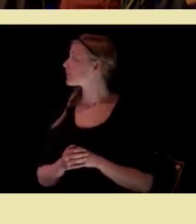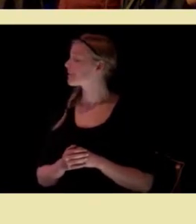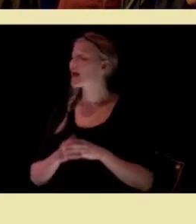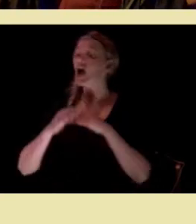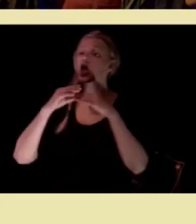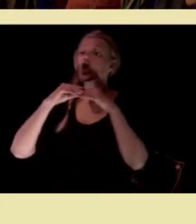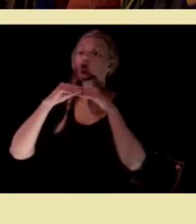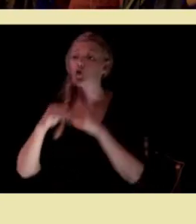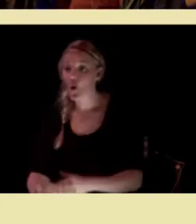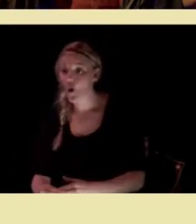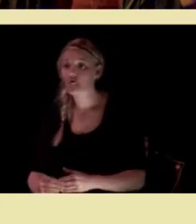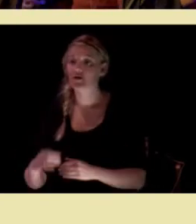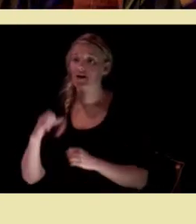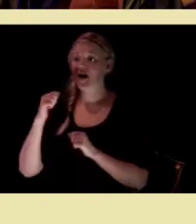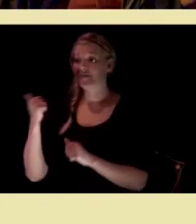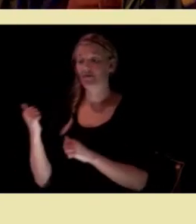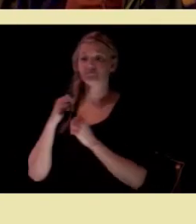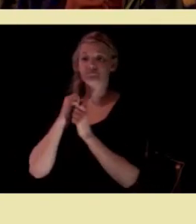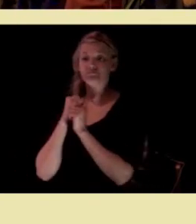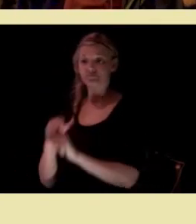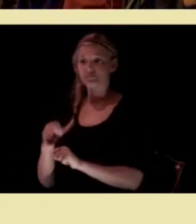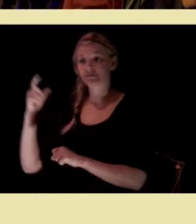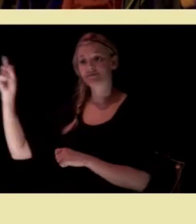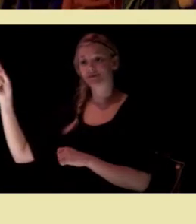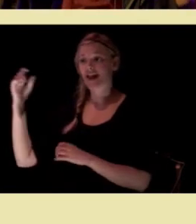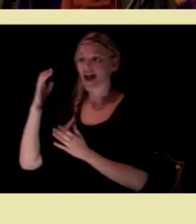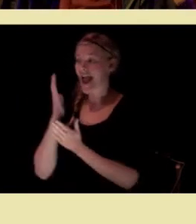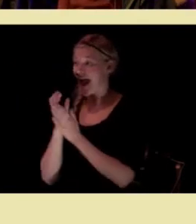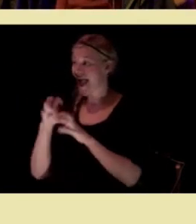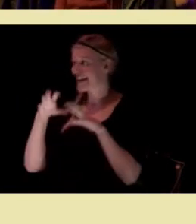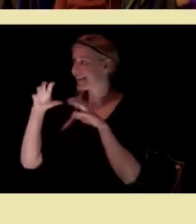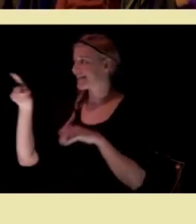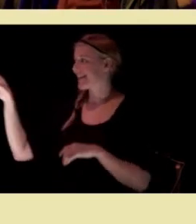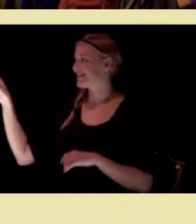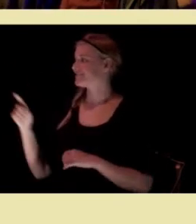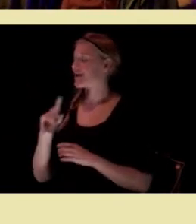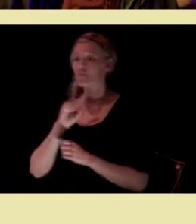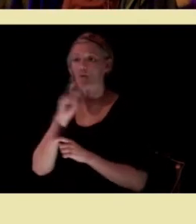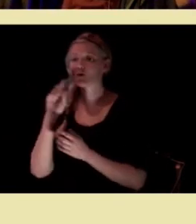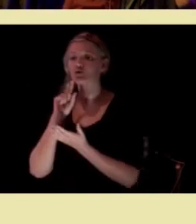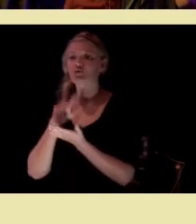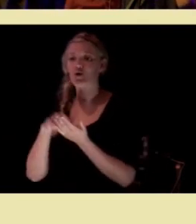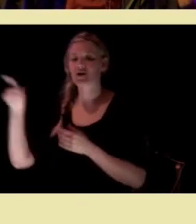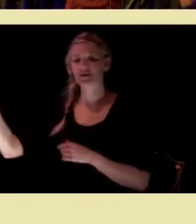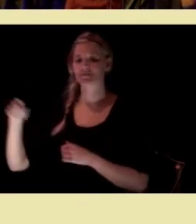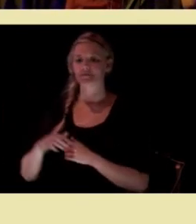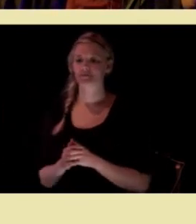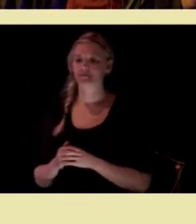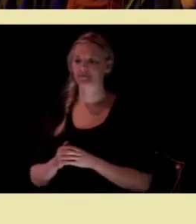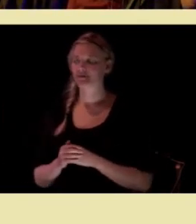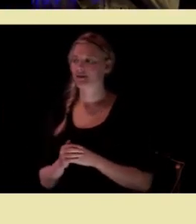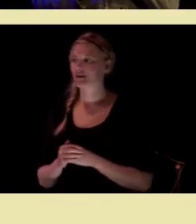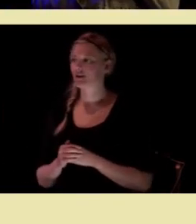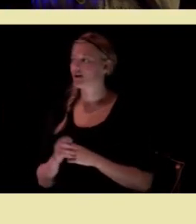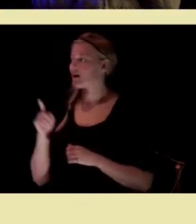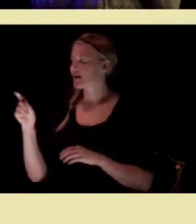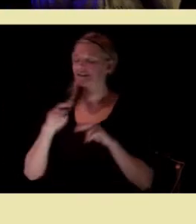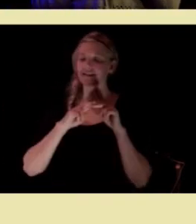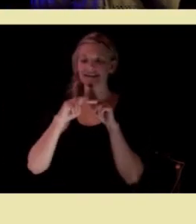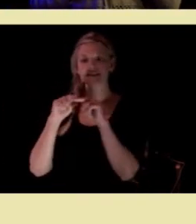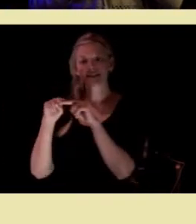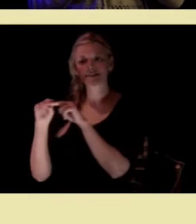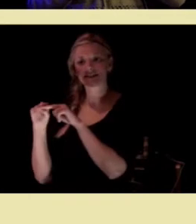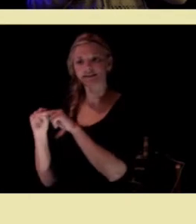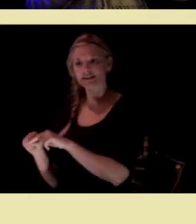Vi kan love dere, han var der. Det bare spør han, han her. Og Annika, du reiste rundt med Bent